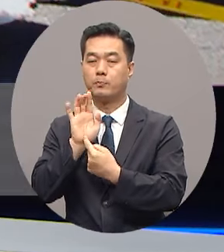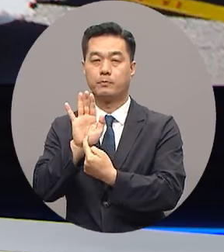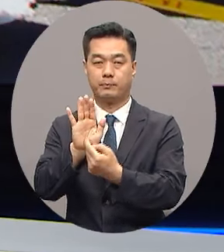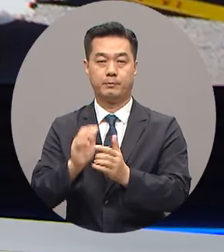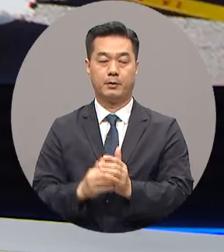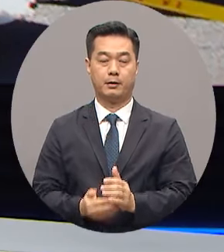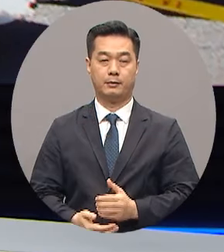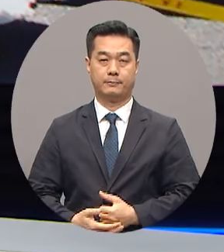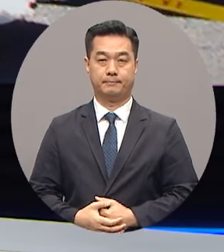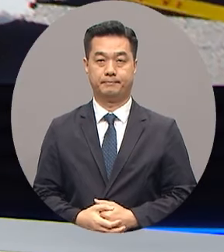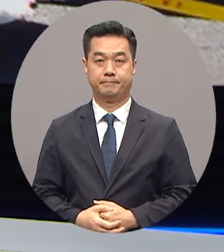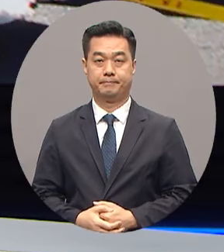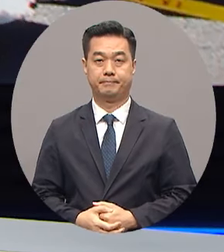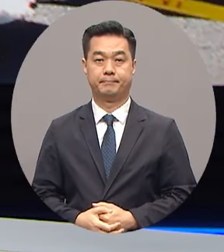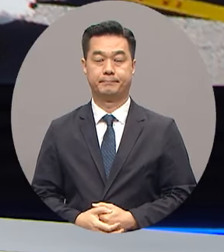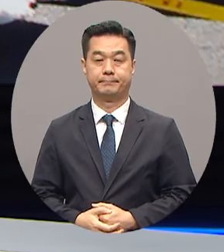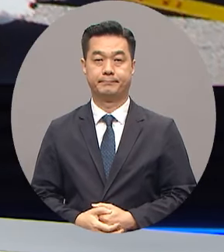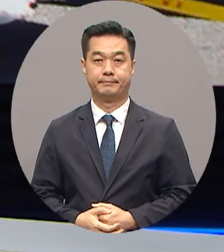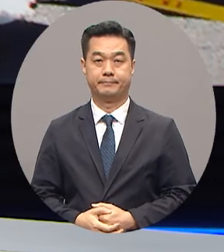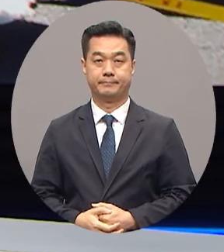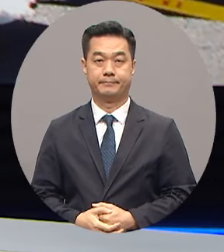양소영 기자가 보도합니다